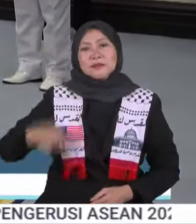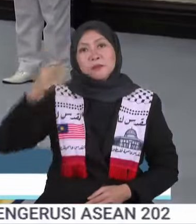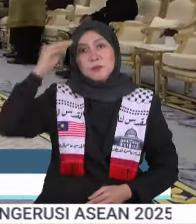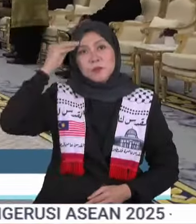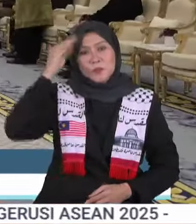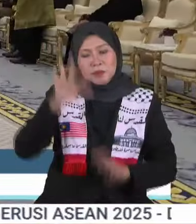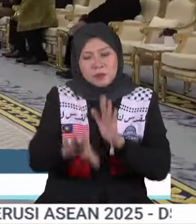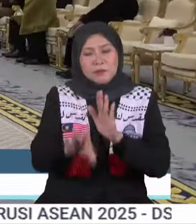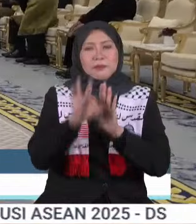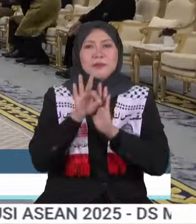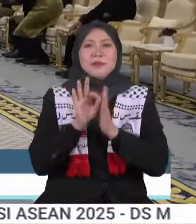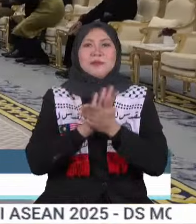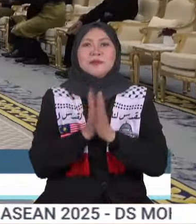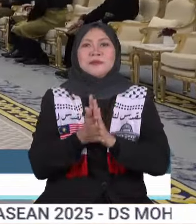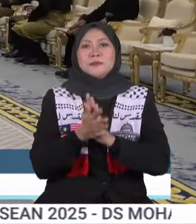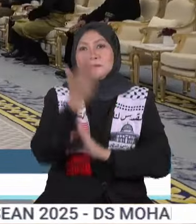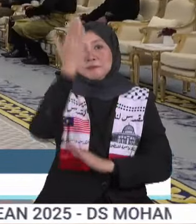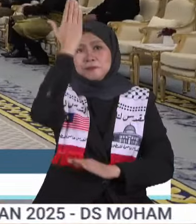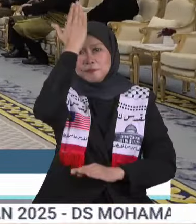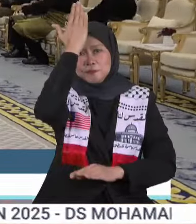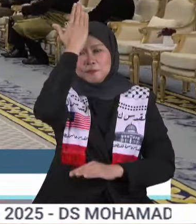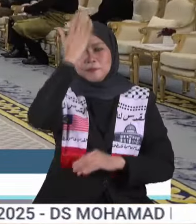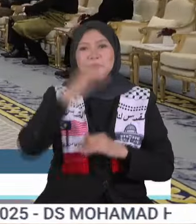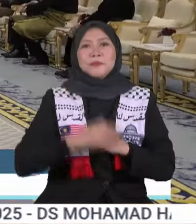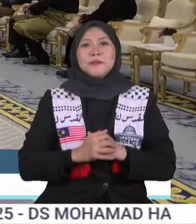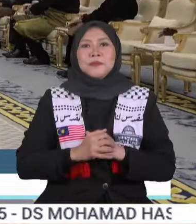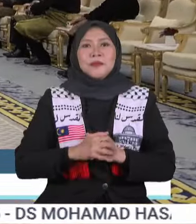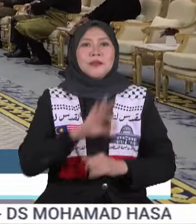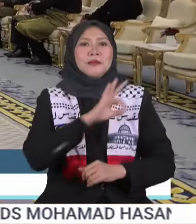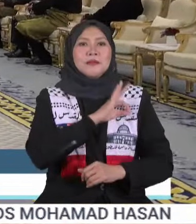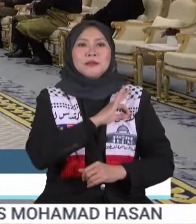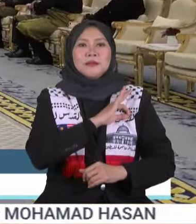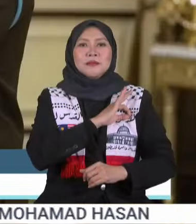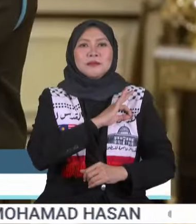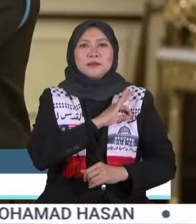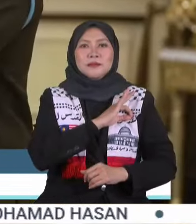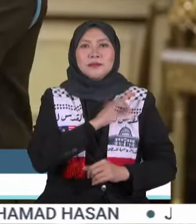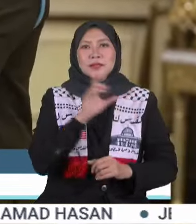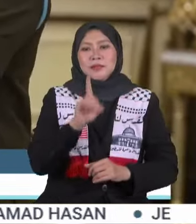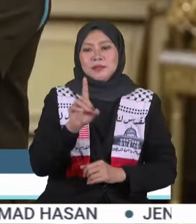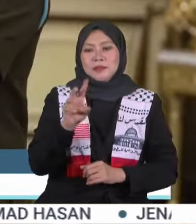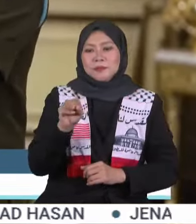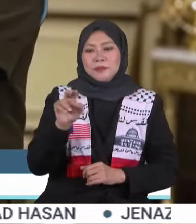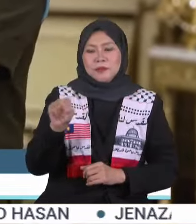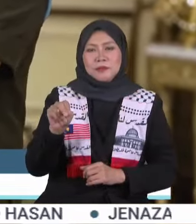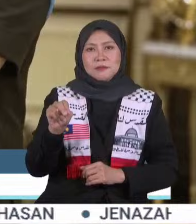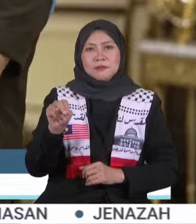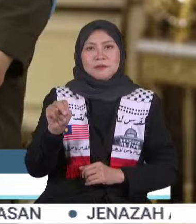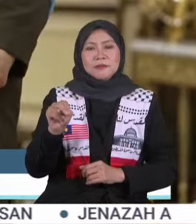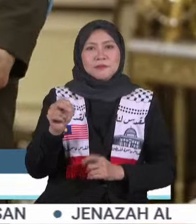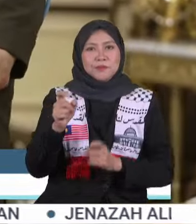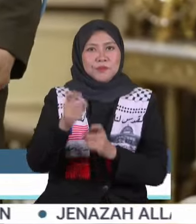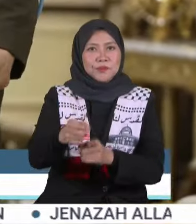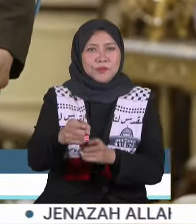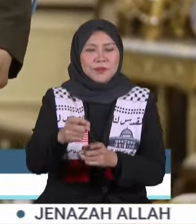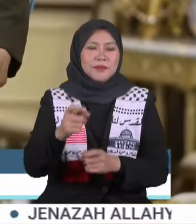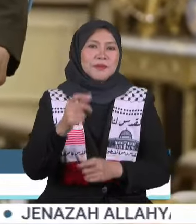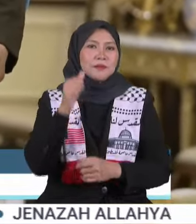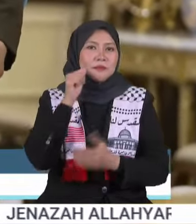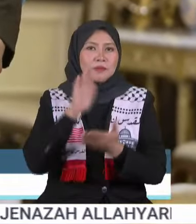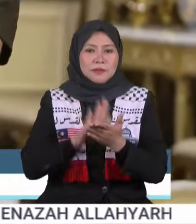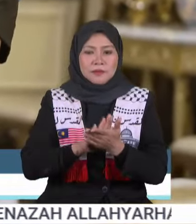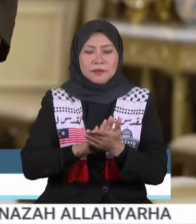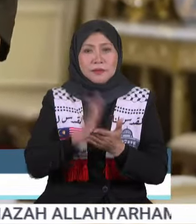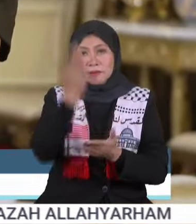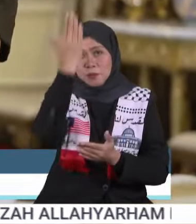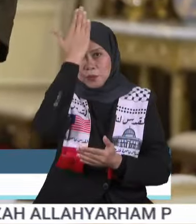yang dilantik menjadi Yang di-Pertuan Agong, sementara darjah kebesaran DMN dipersembahkan kepada Raja Permaisuri Agong